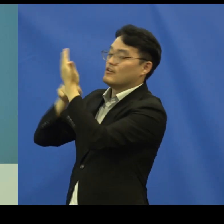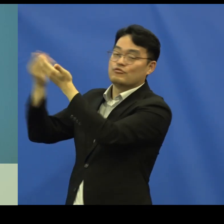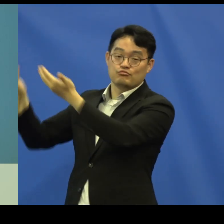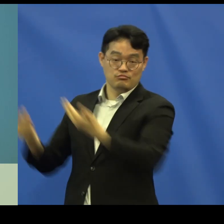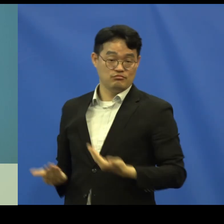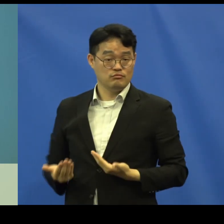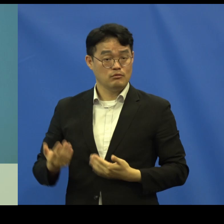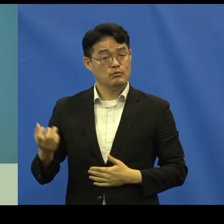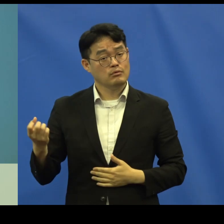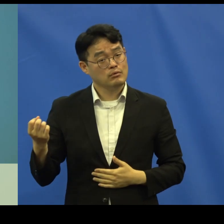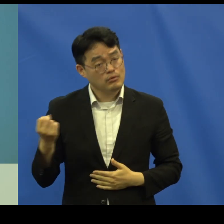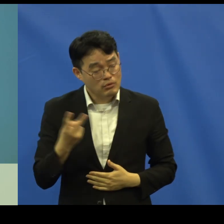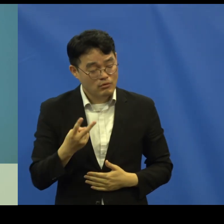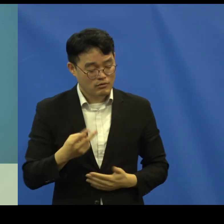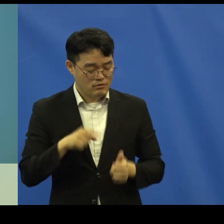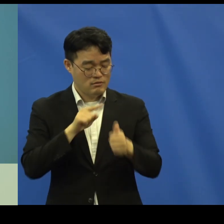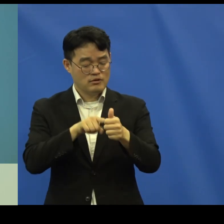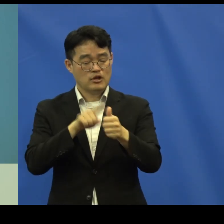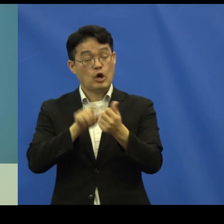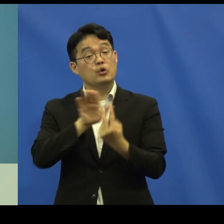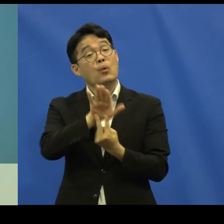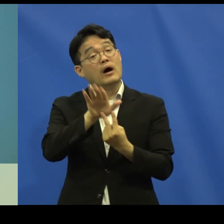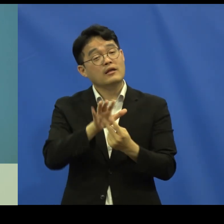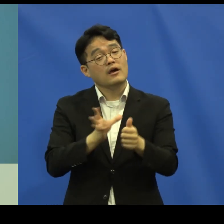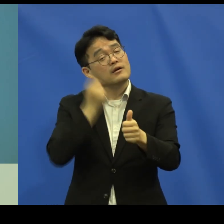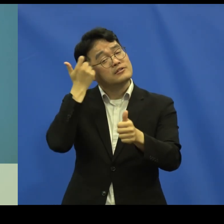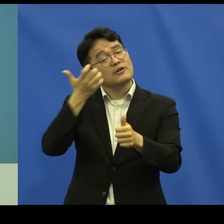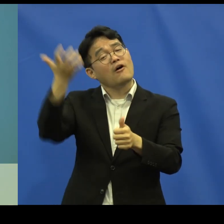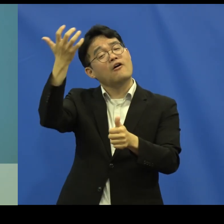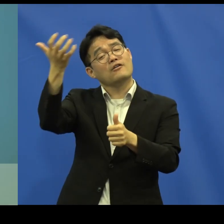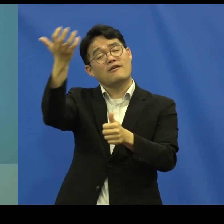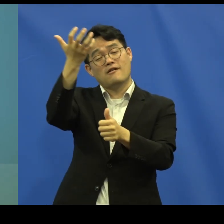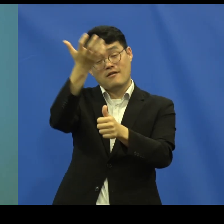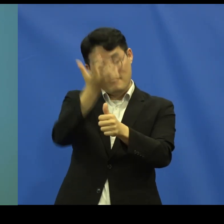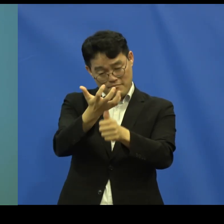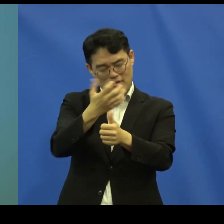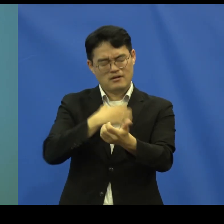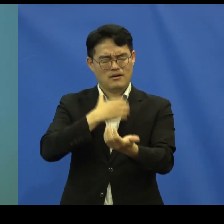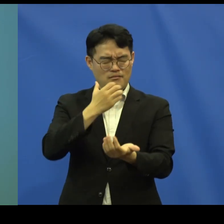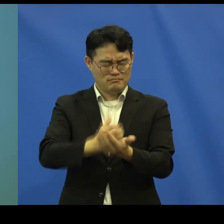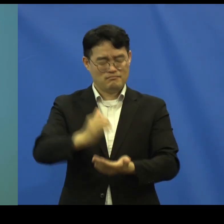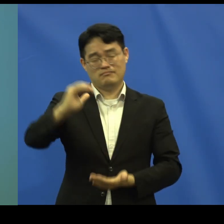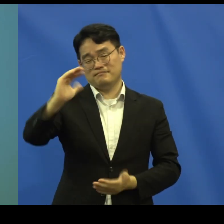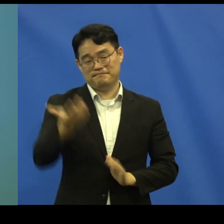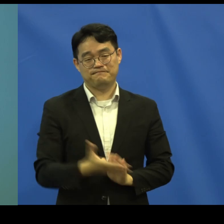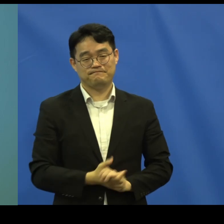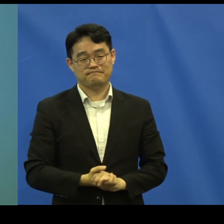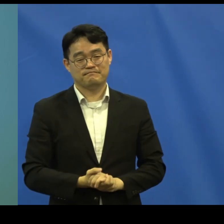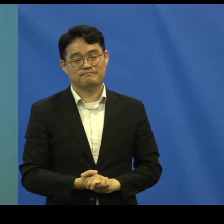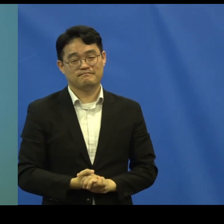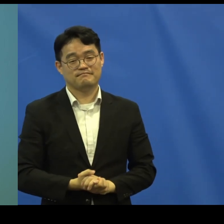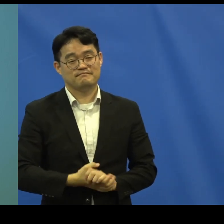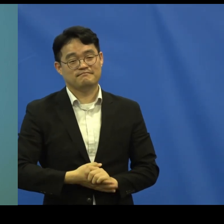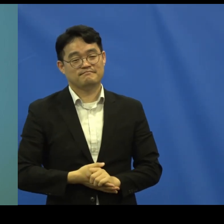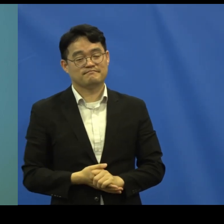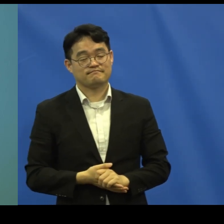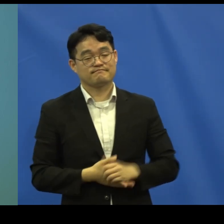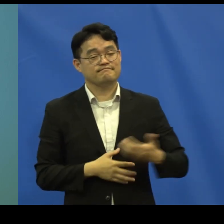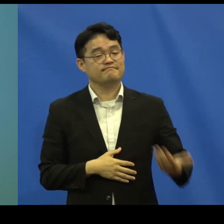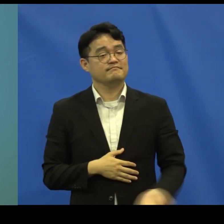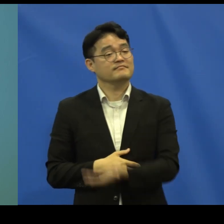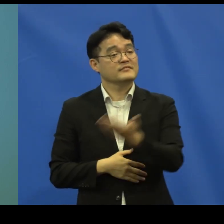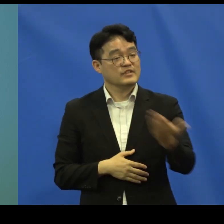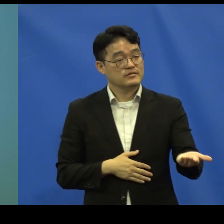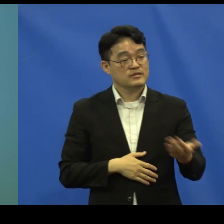내가 성령에 감동되었다는 것. 여러분, 우리가 예배 속에 매우 중요한 요소를 여기서 말씀하고 있죠. 첫 번째는